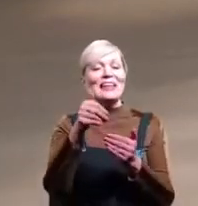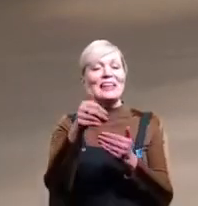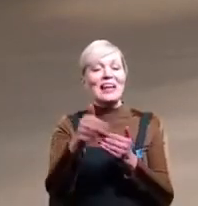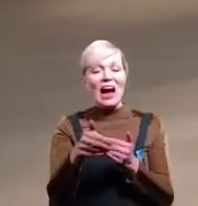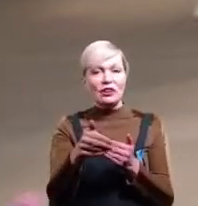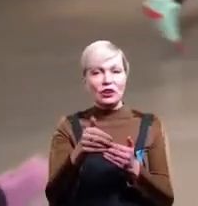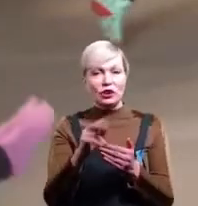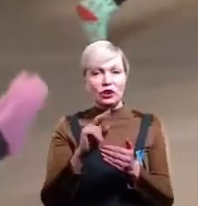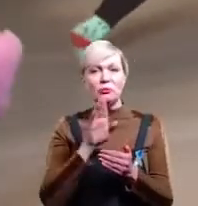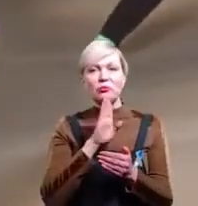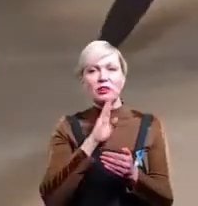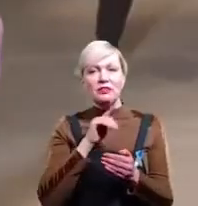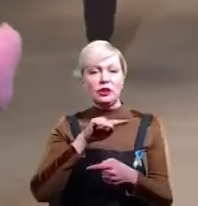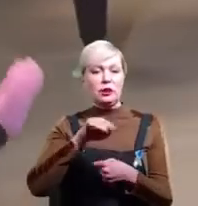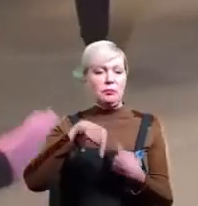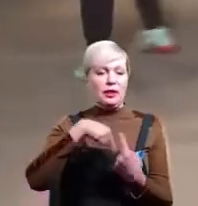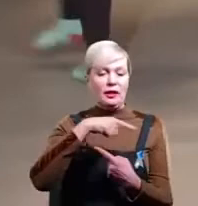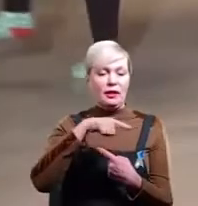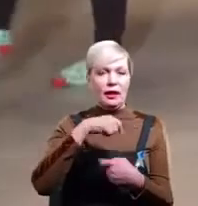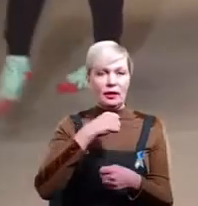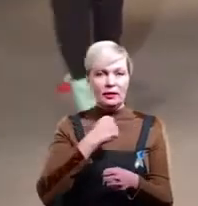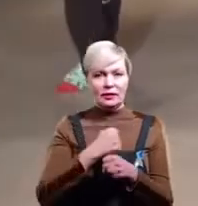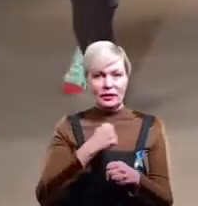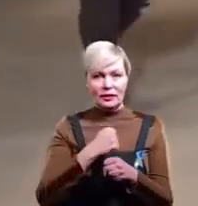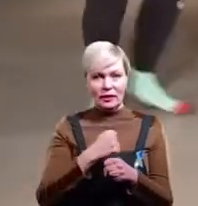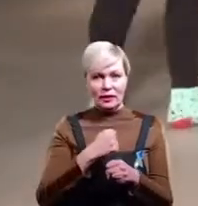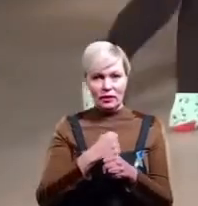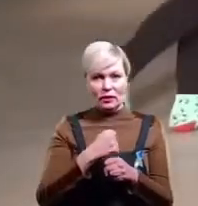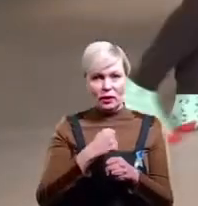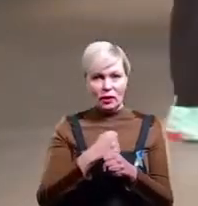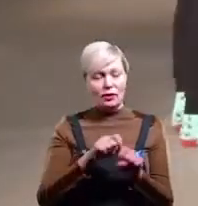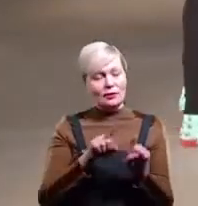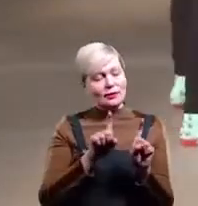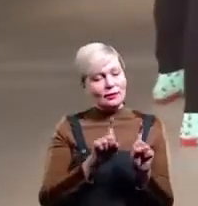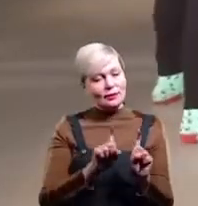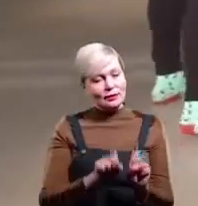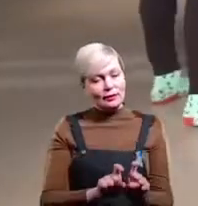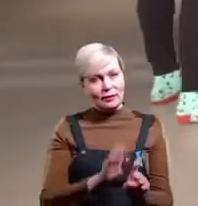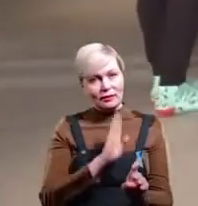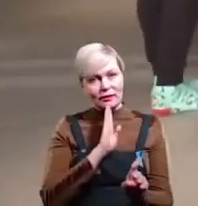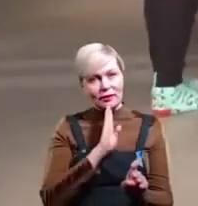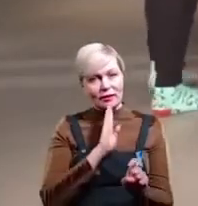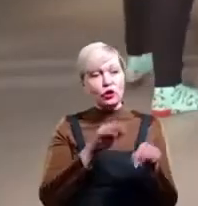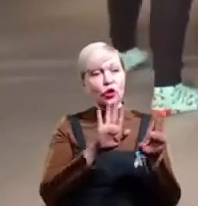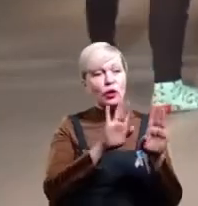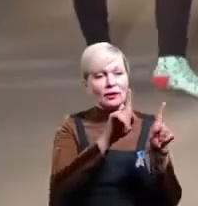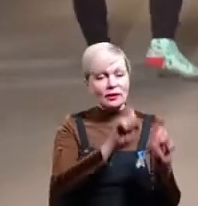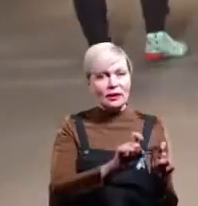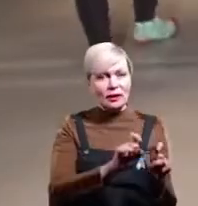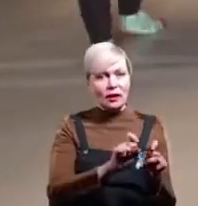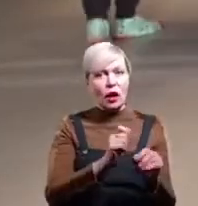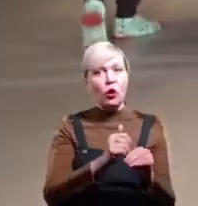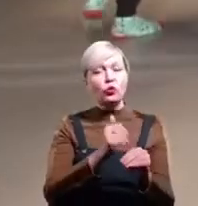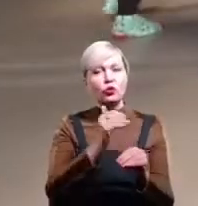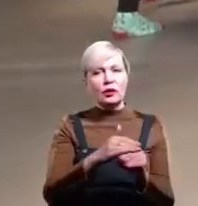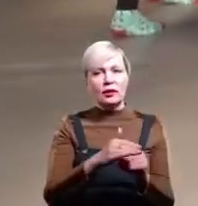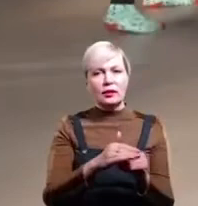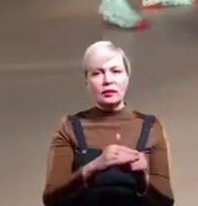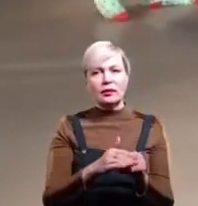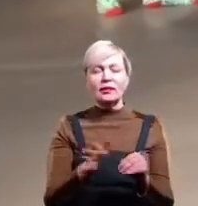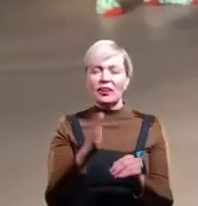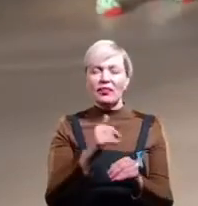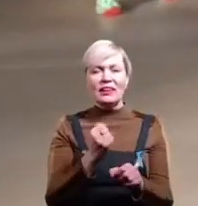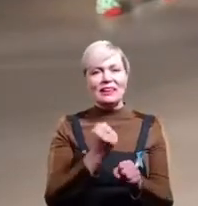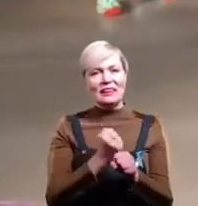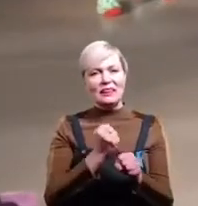перекат. То есть она села, и вы уже... Нет, смотри, давайте сделаем вообще